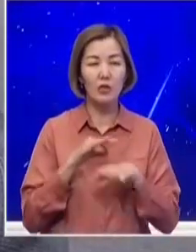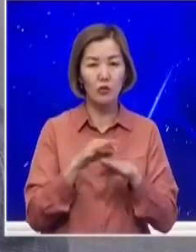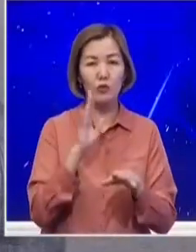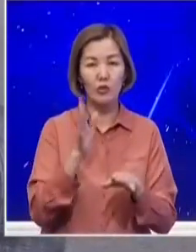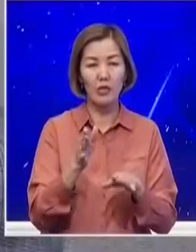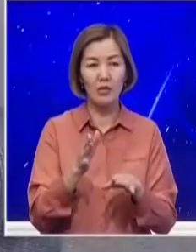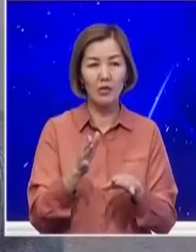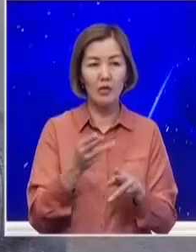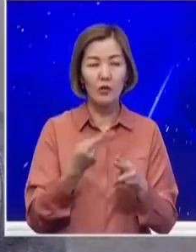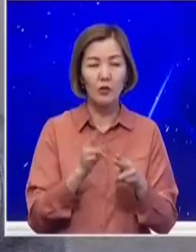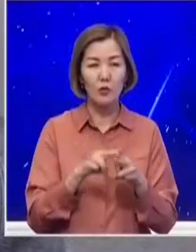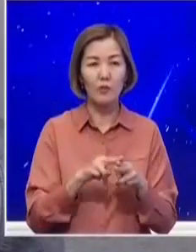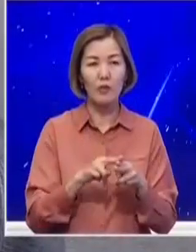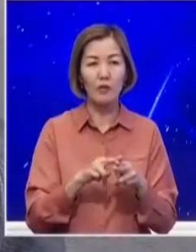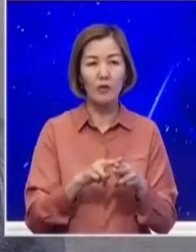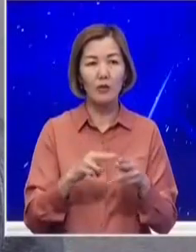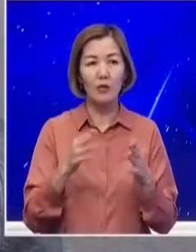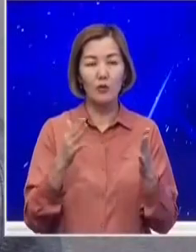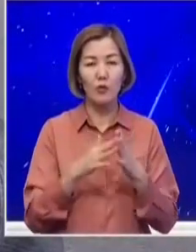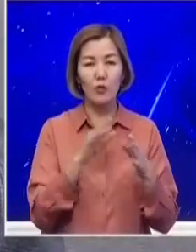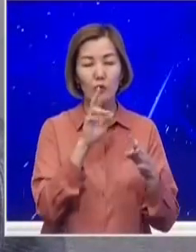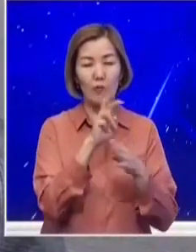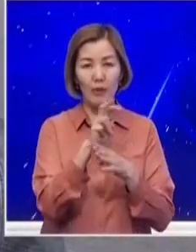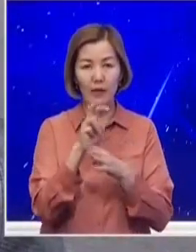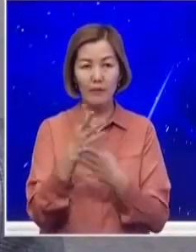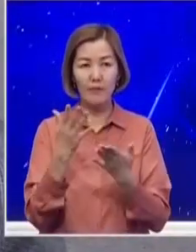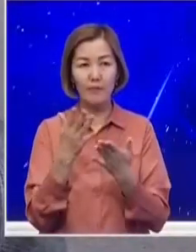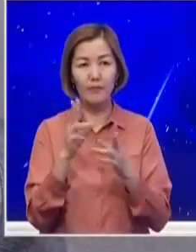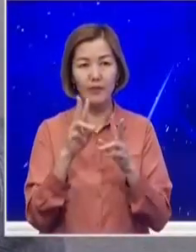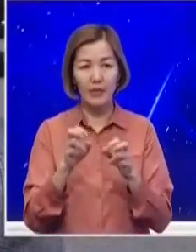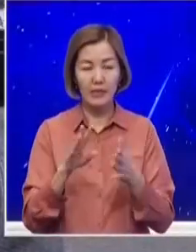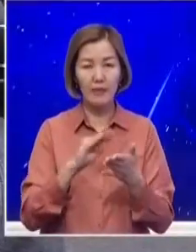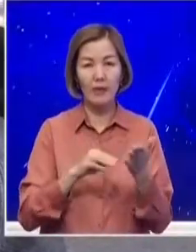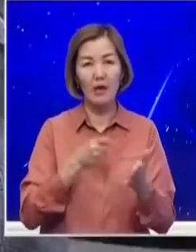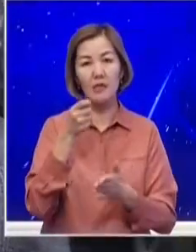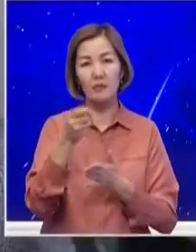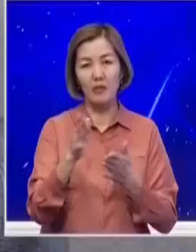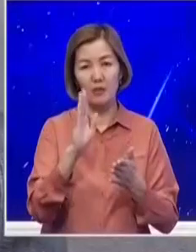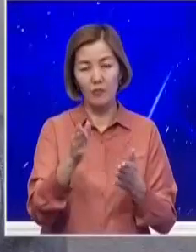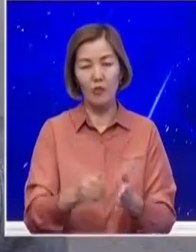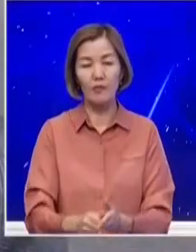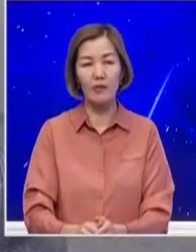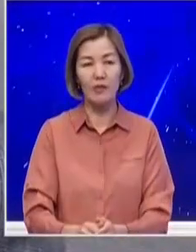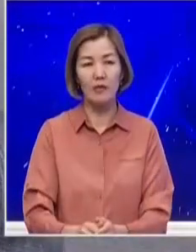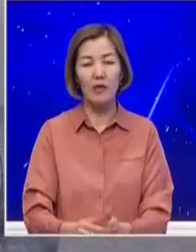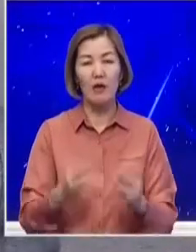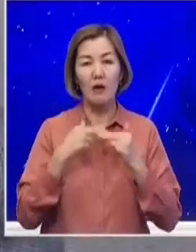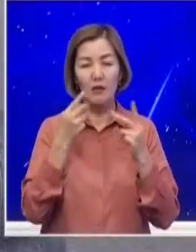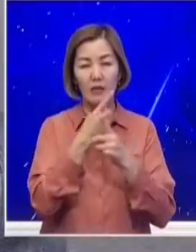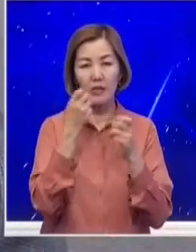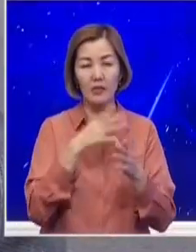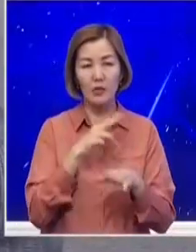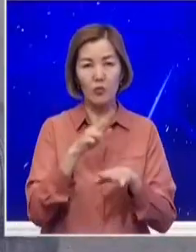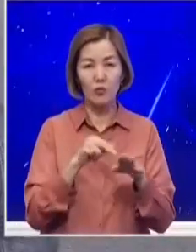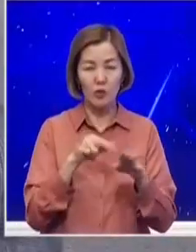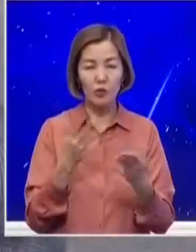бәрібір. Сонымен қатар үйді аралап, подворный обход дейді ғой, сондай іс-шаралар жүргізіліп жатыр. Ол да жаңағы